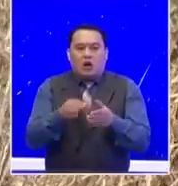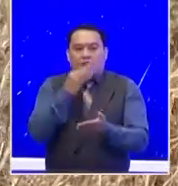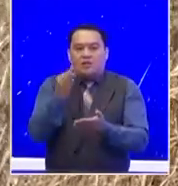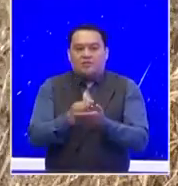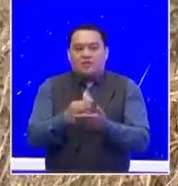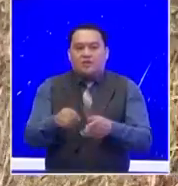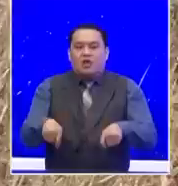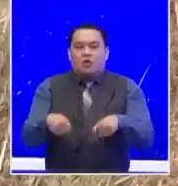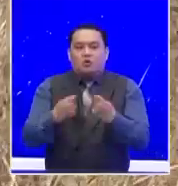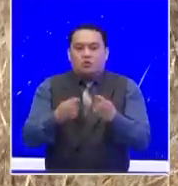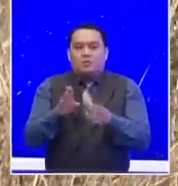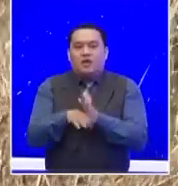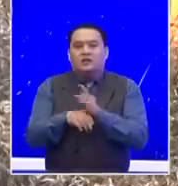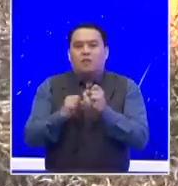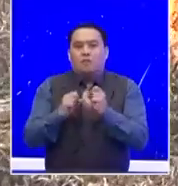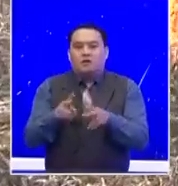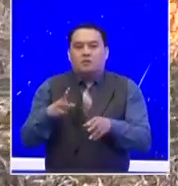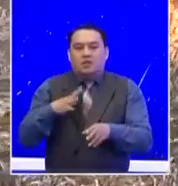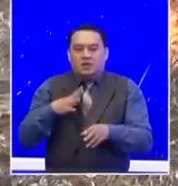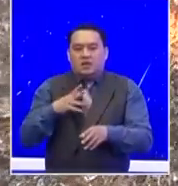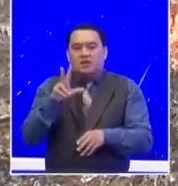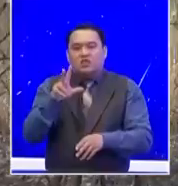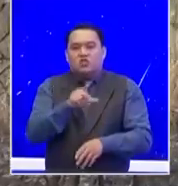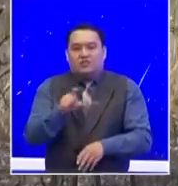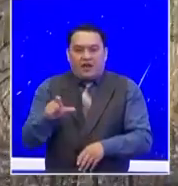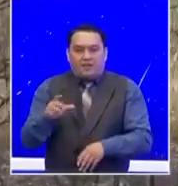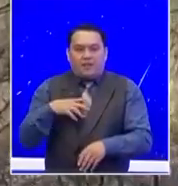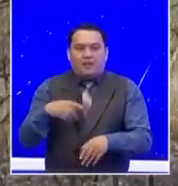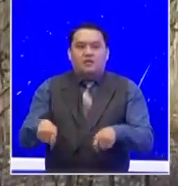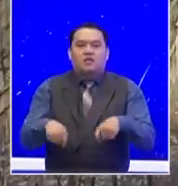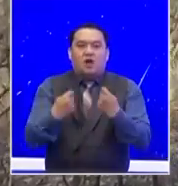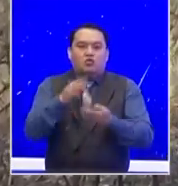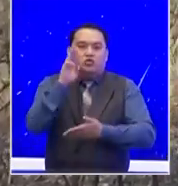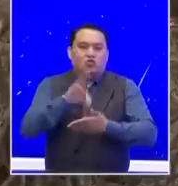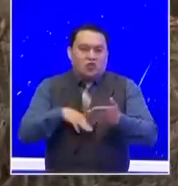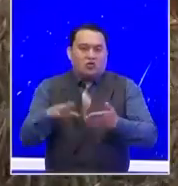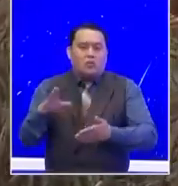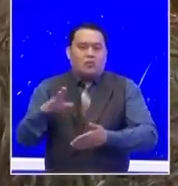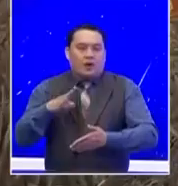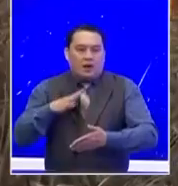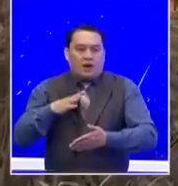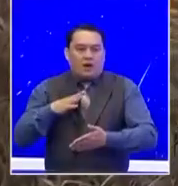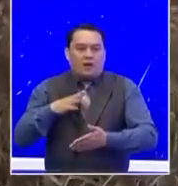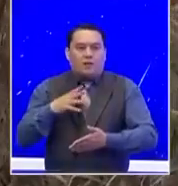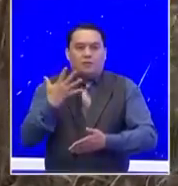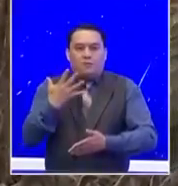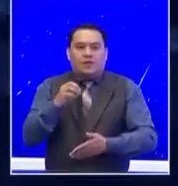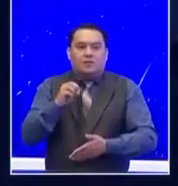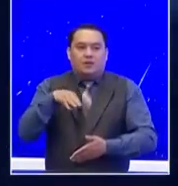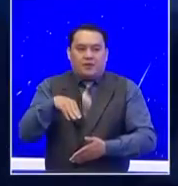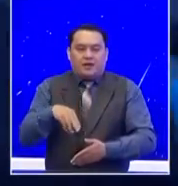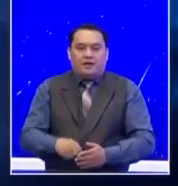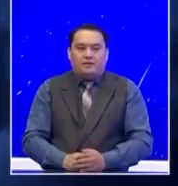ответственности за нарушение правил пожарной безопасности было привлечено 3 человека. Административный штраф за подобные нарушения – минимум 5 МРП.